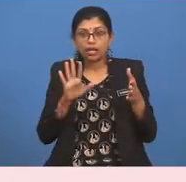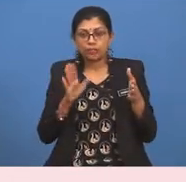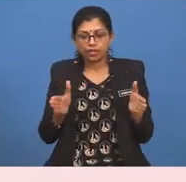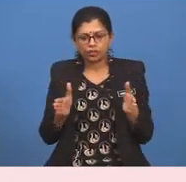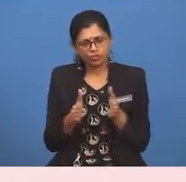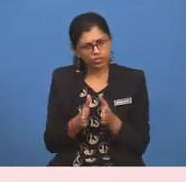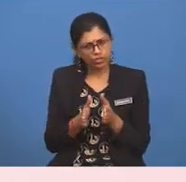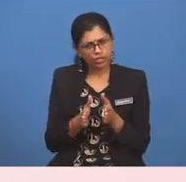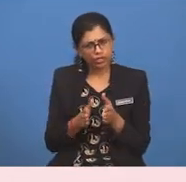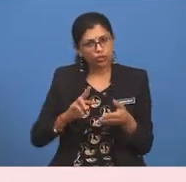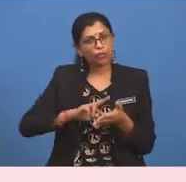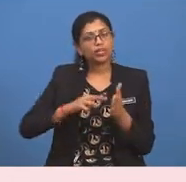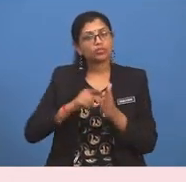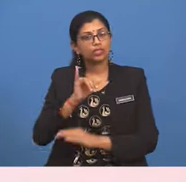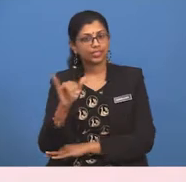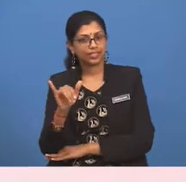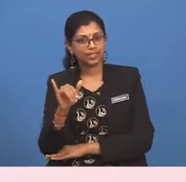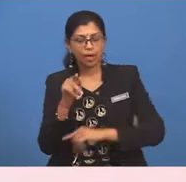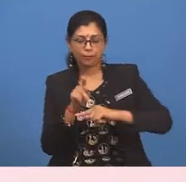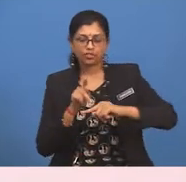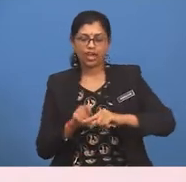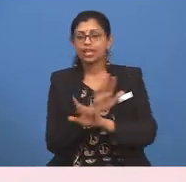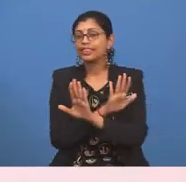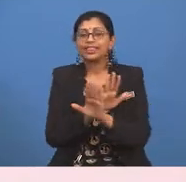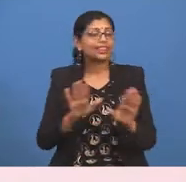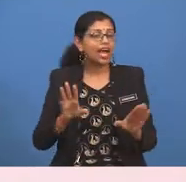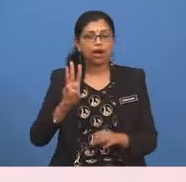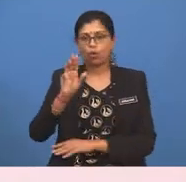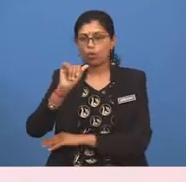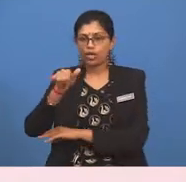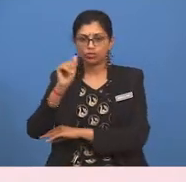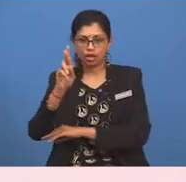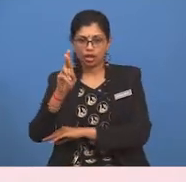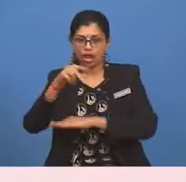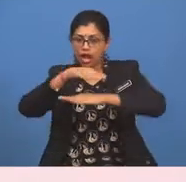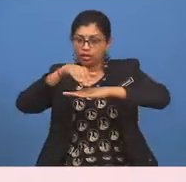9/5 adalah pecahan tak wajar.